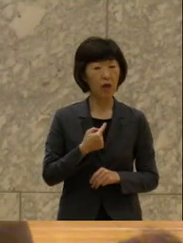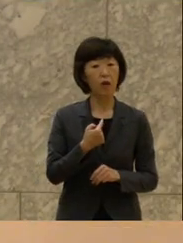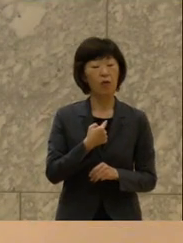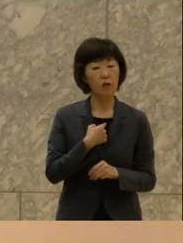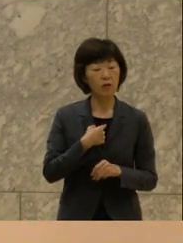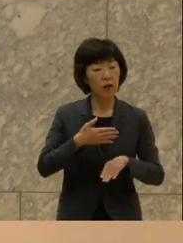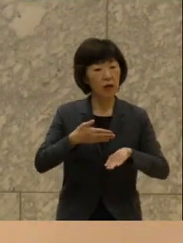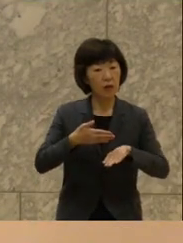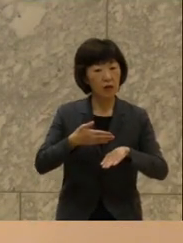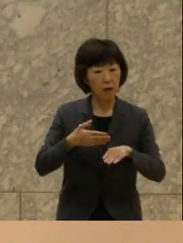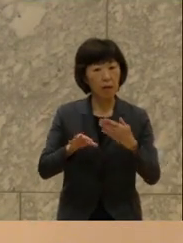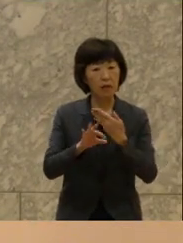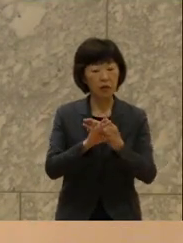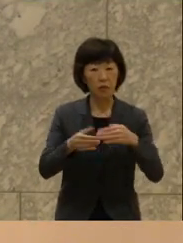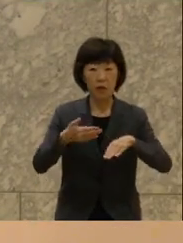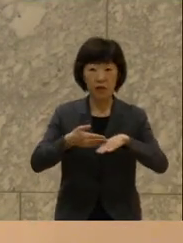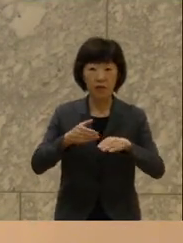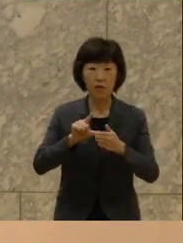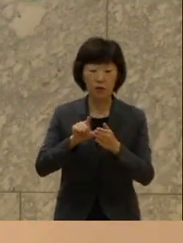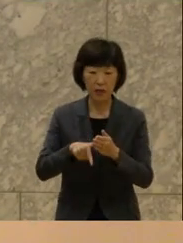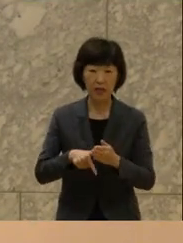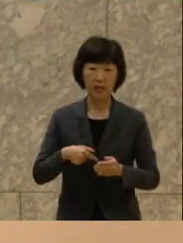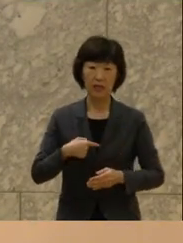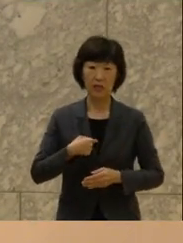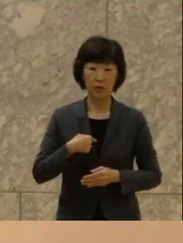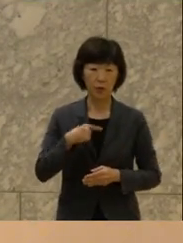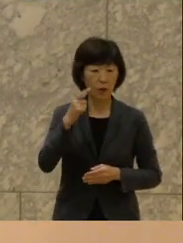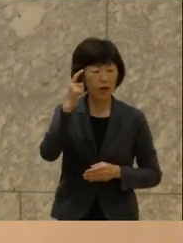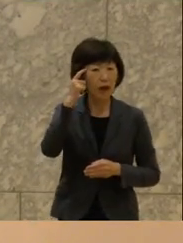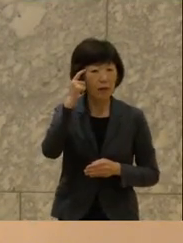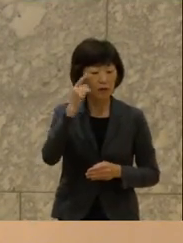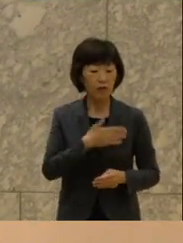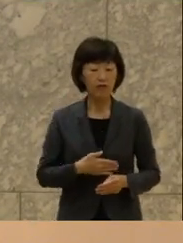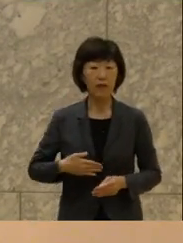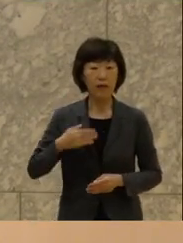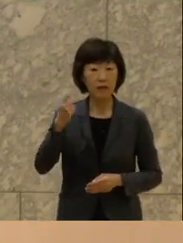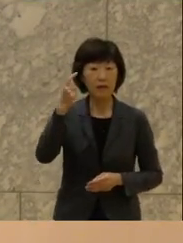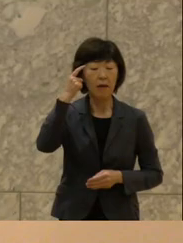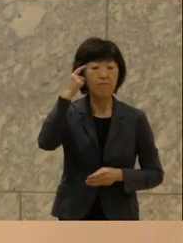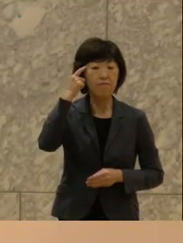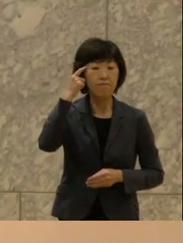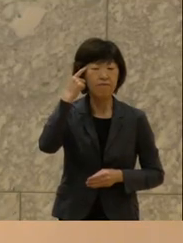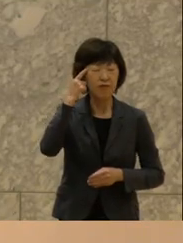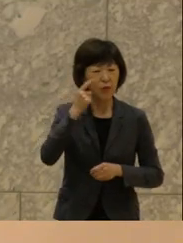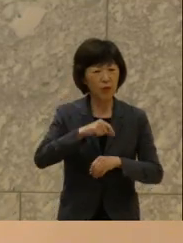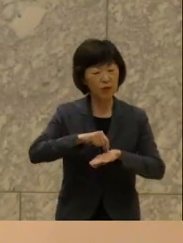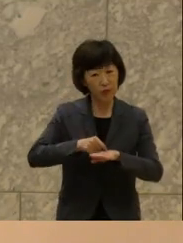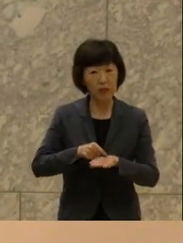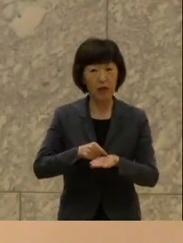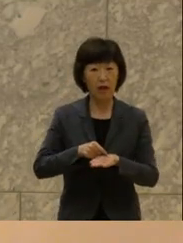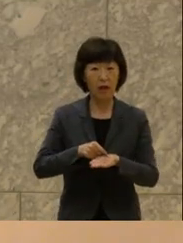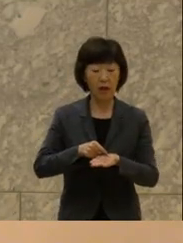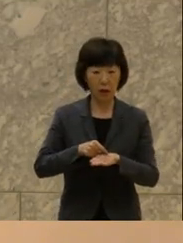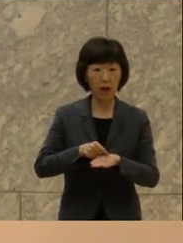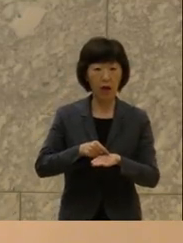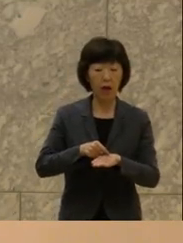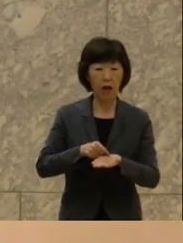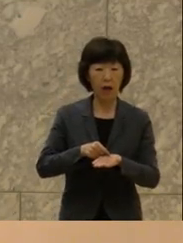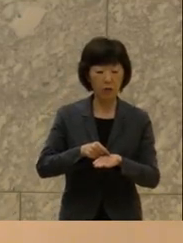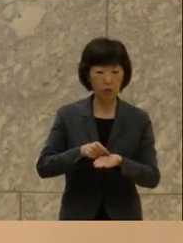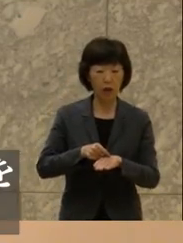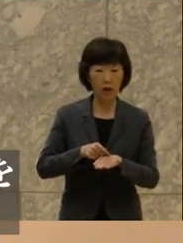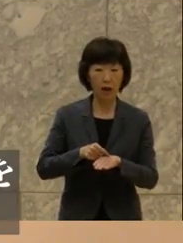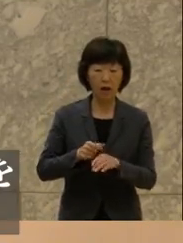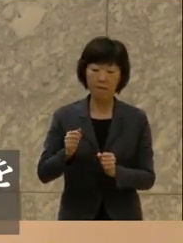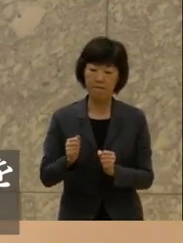練習例えば練習している時に自分のその感覚体感のしんどさとペースがこうあって